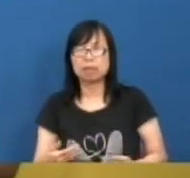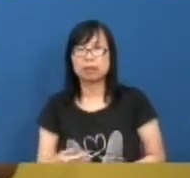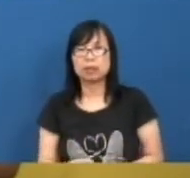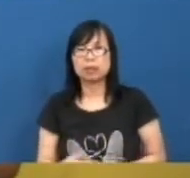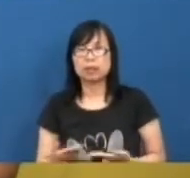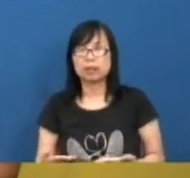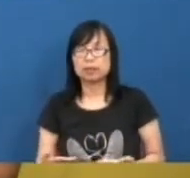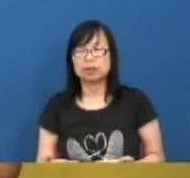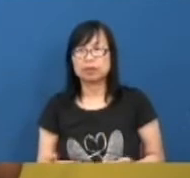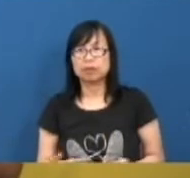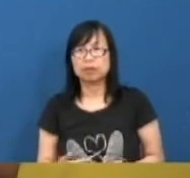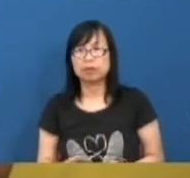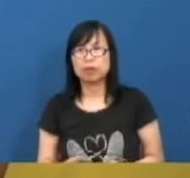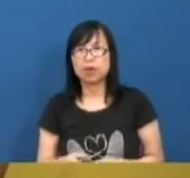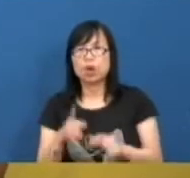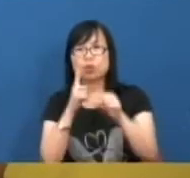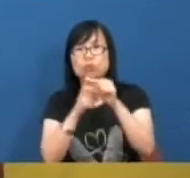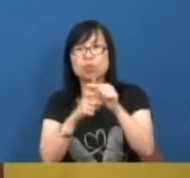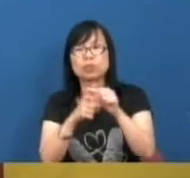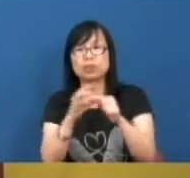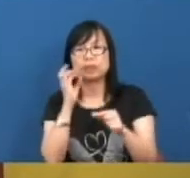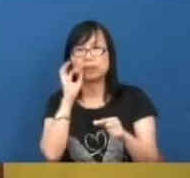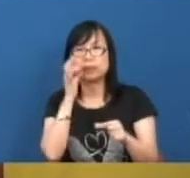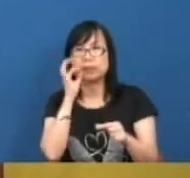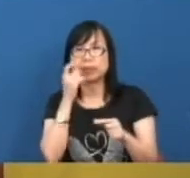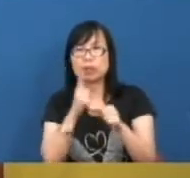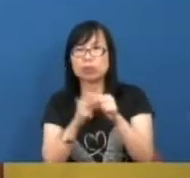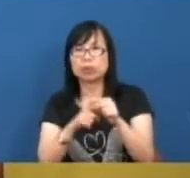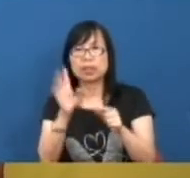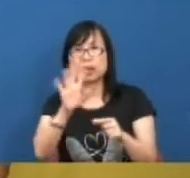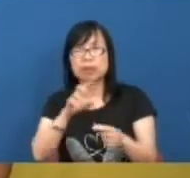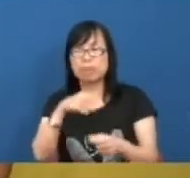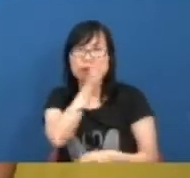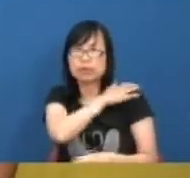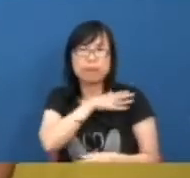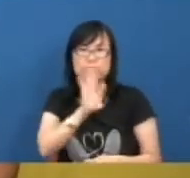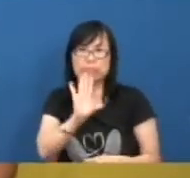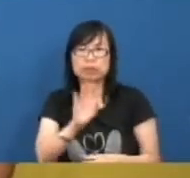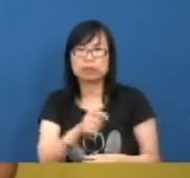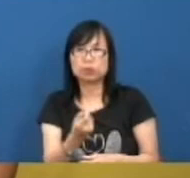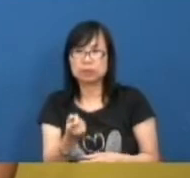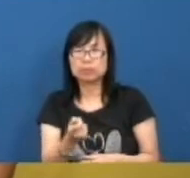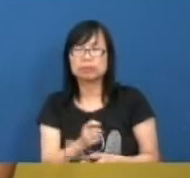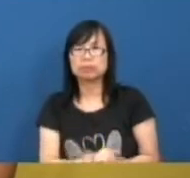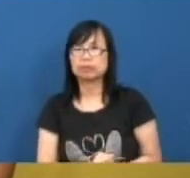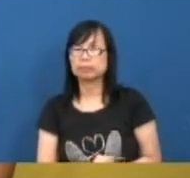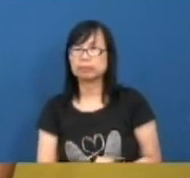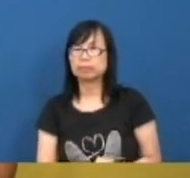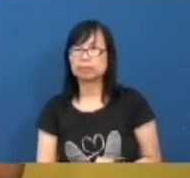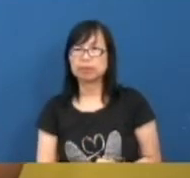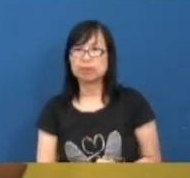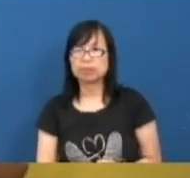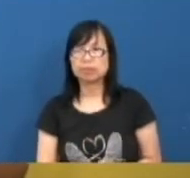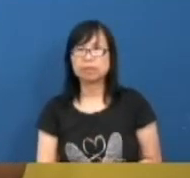而家我哋即係中年嘅。朋友咧，亦都唔容易嘅負擔咯。咁你話唔係